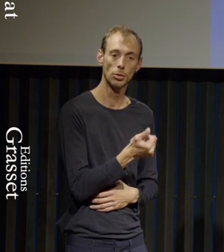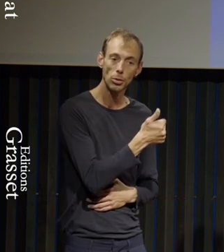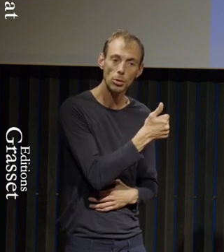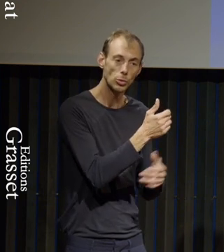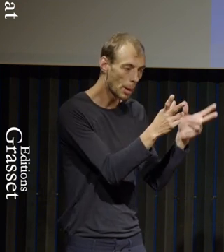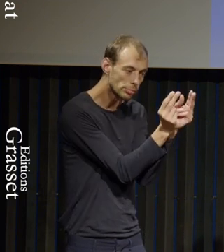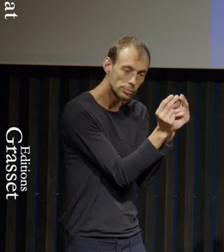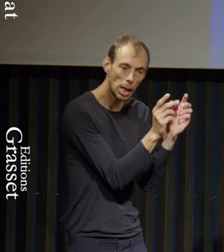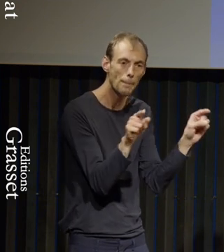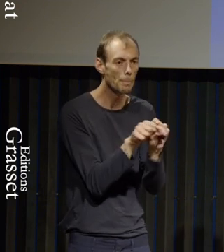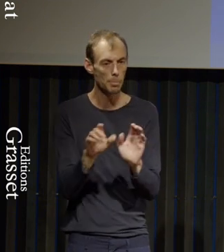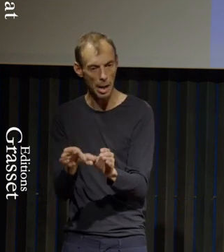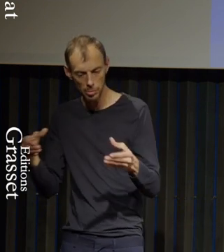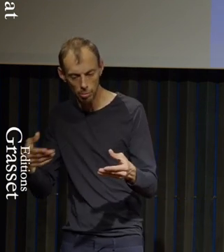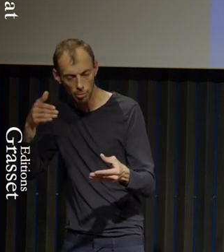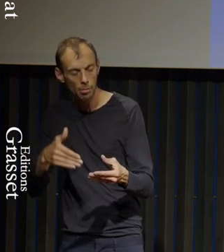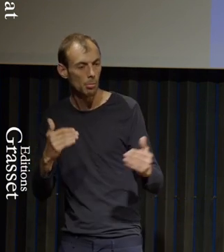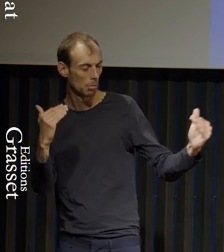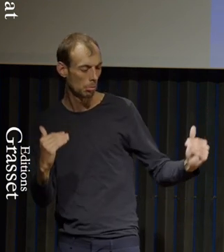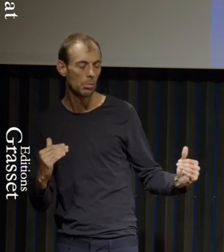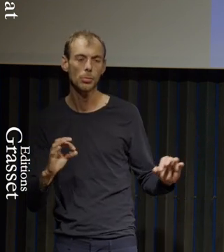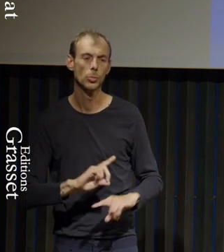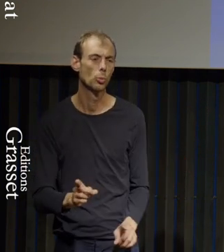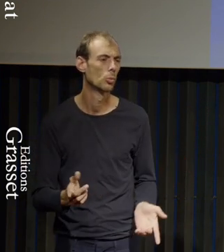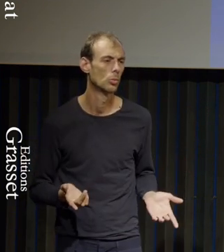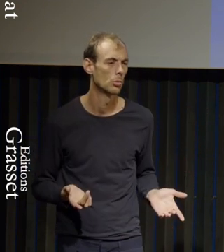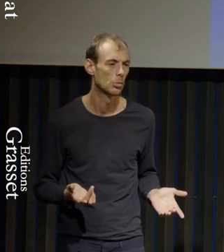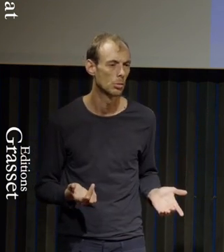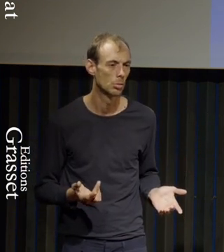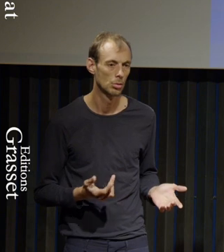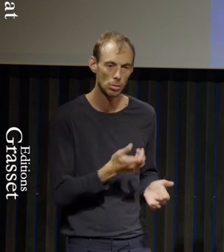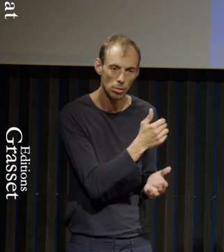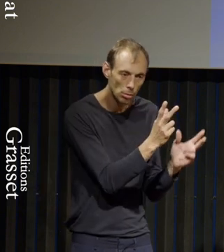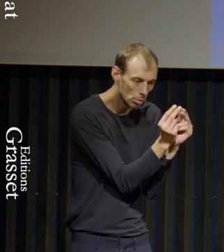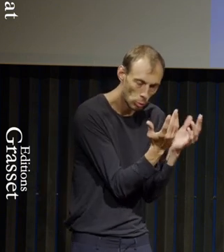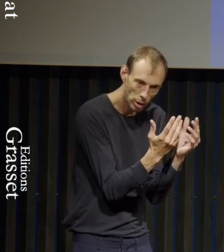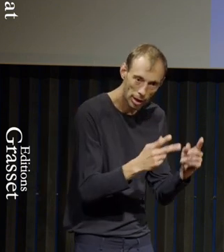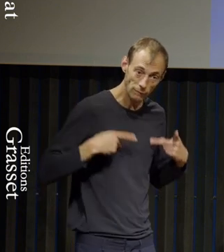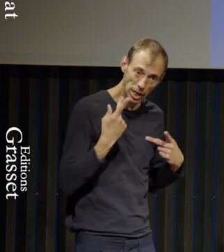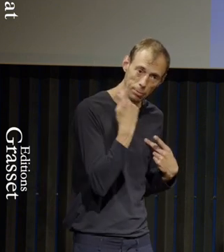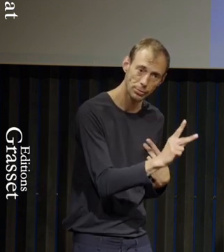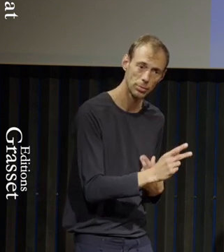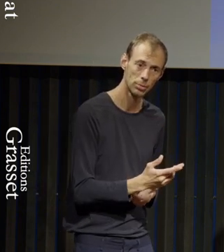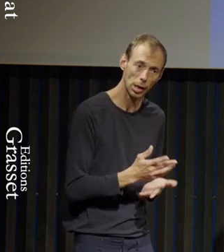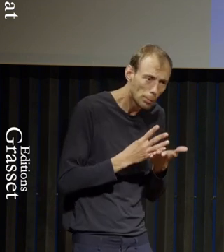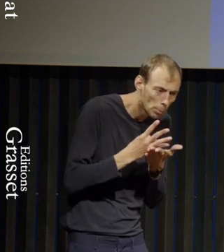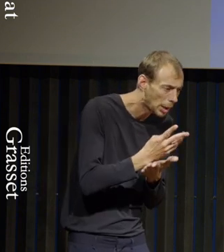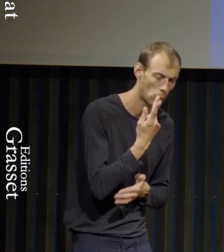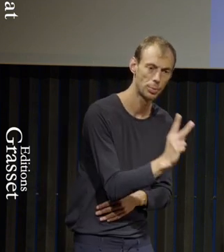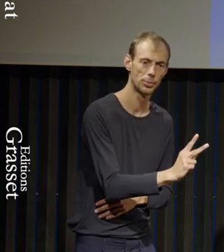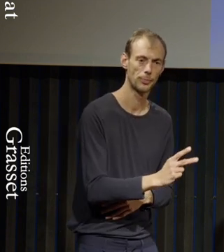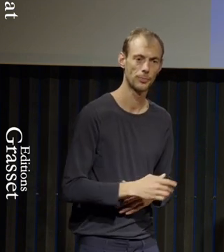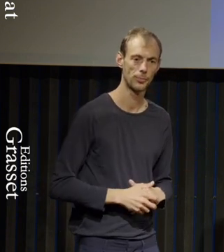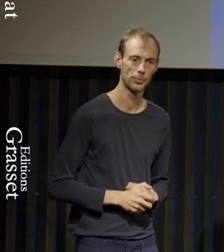rassemblés dans ces manuels diagnostiques. Il va faire le récit d'une vie. Et c'est à nous, médecins, d'être